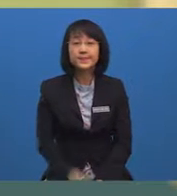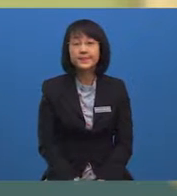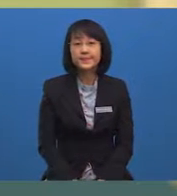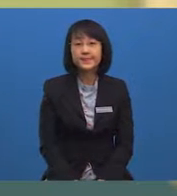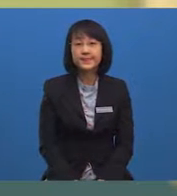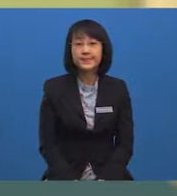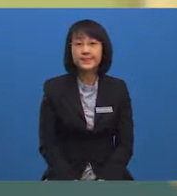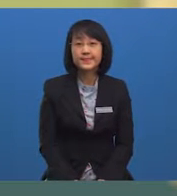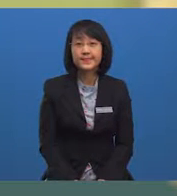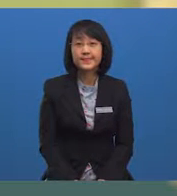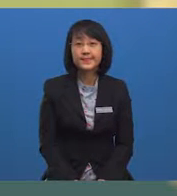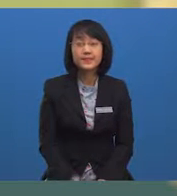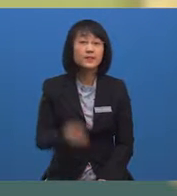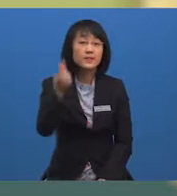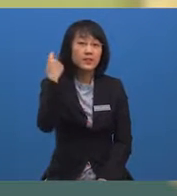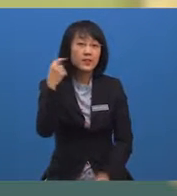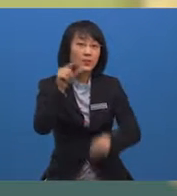telah menggunakan kunci.